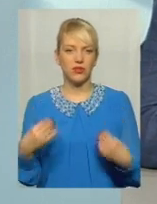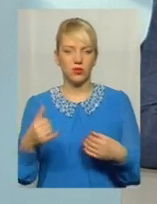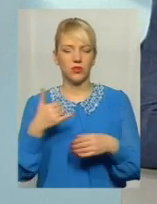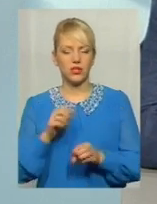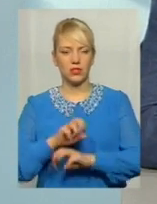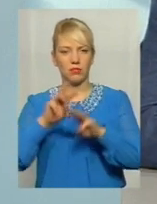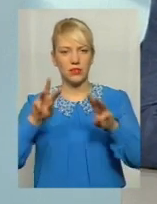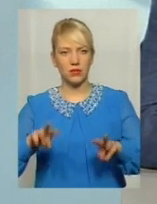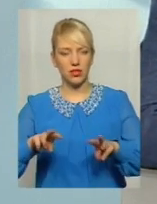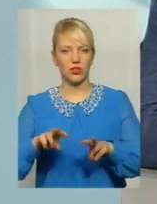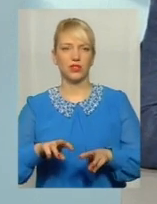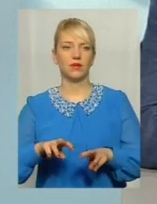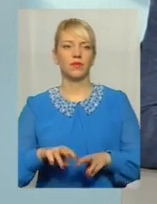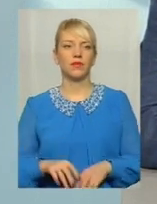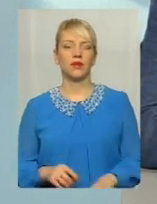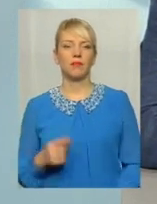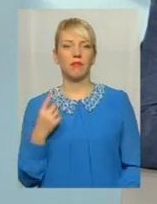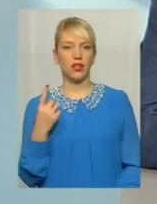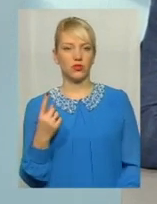забезпечені безпосередньо